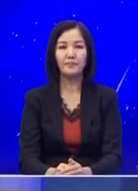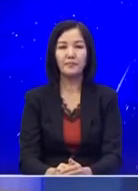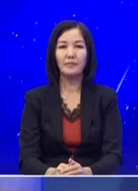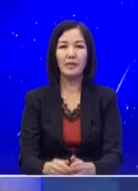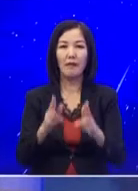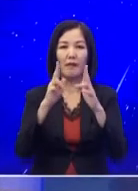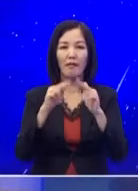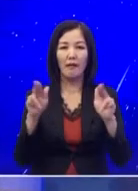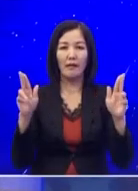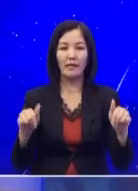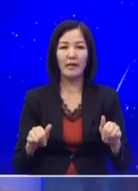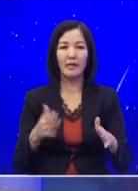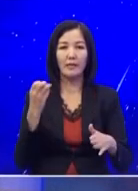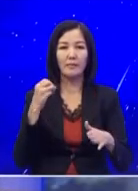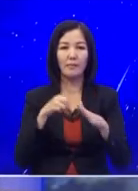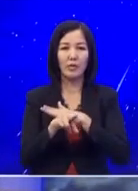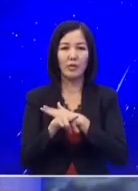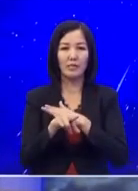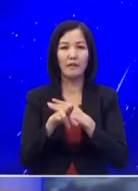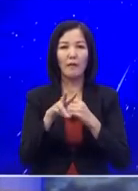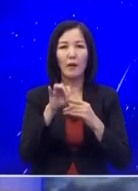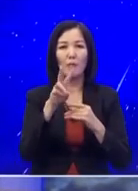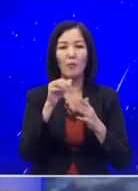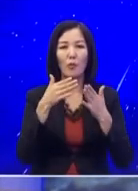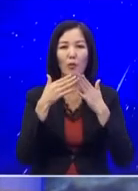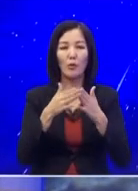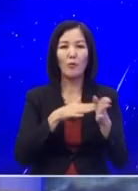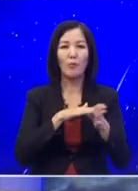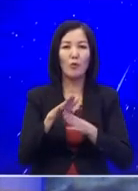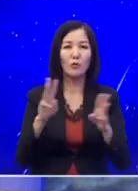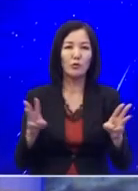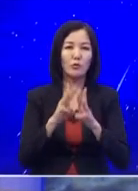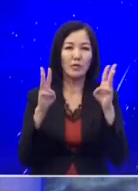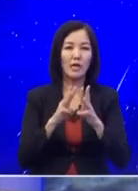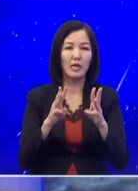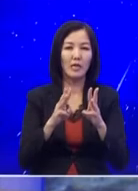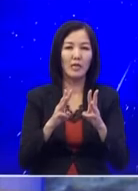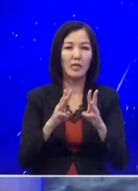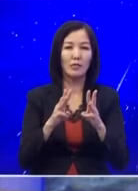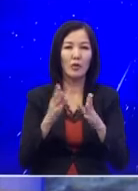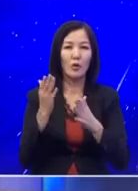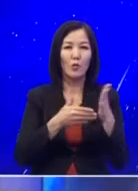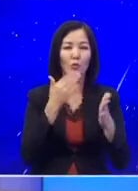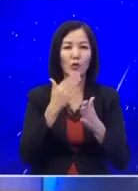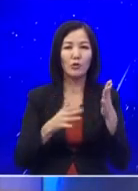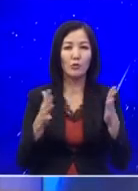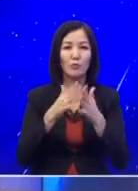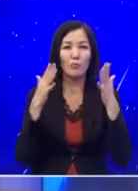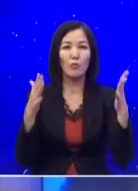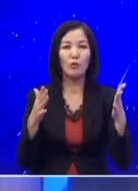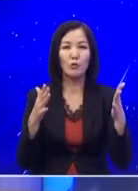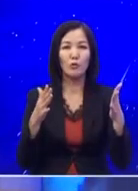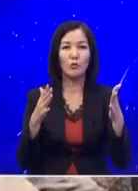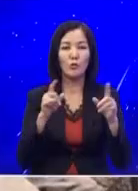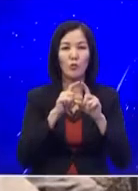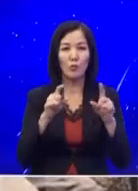Лагерь для беженцев и мигрантов Мория на острове Лесбос полностью сгорел. Ранее огонь уже уничтожил большую часть комплекса. Сильный